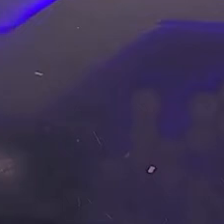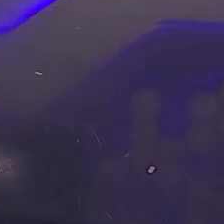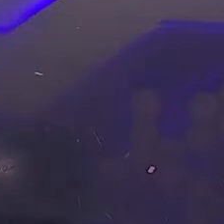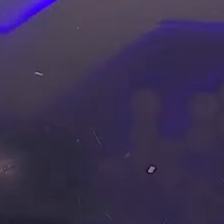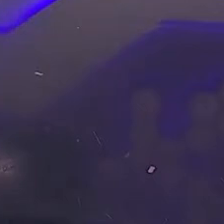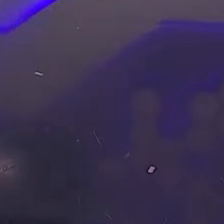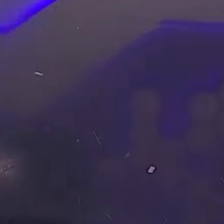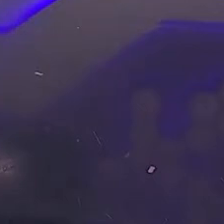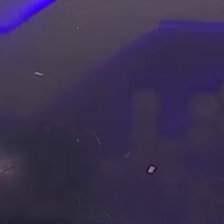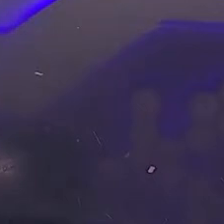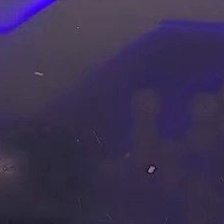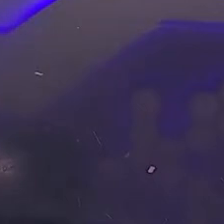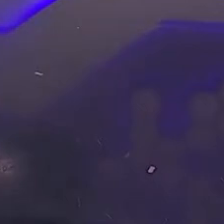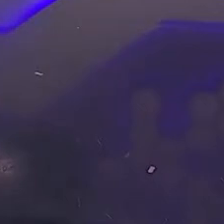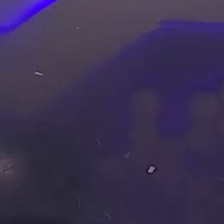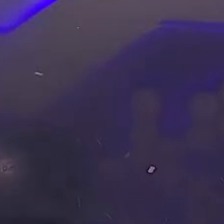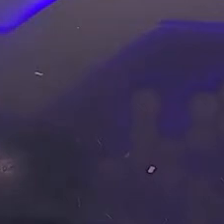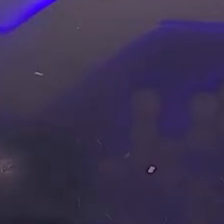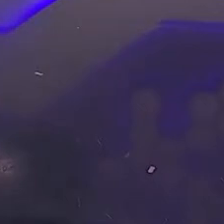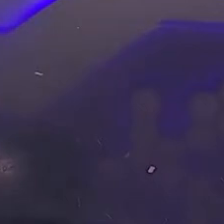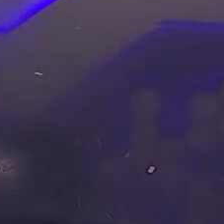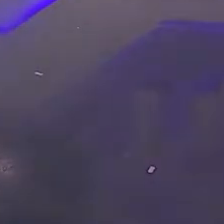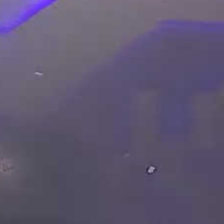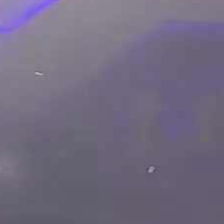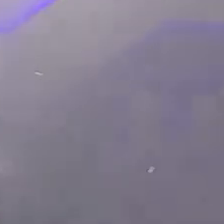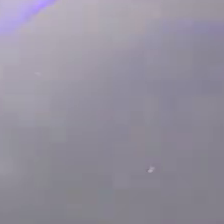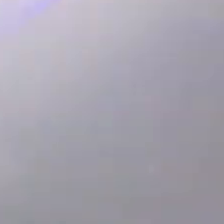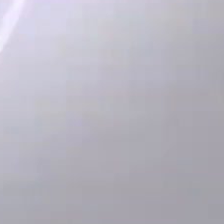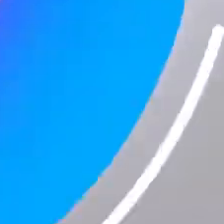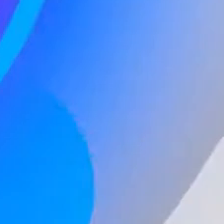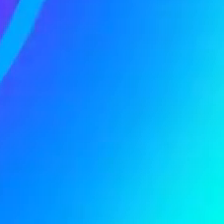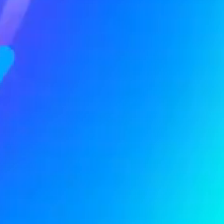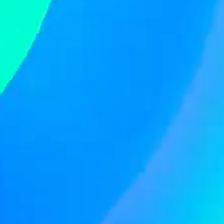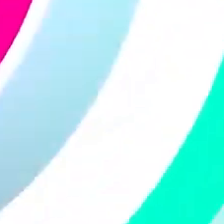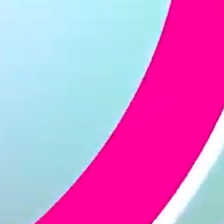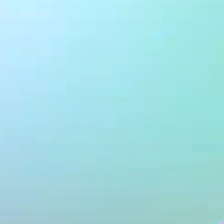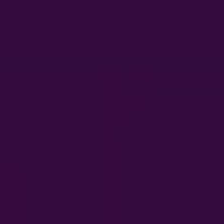456 hidup akan senang